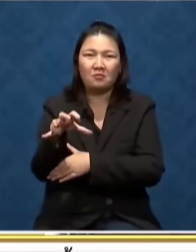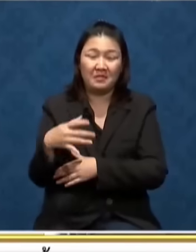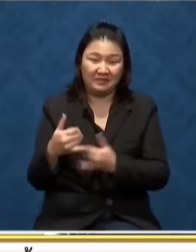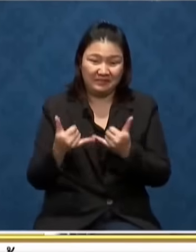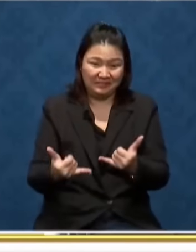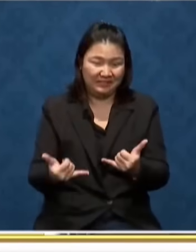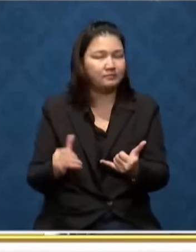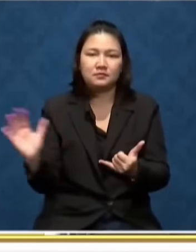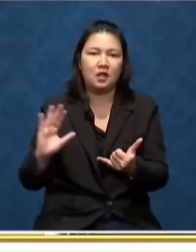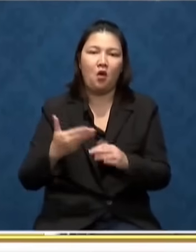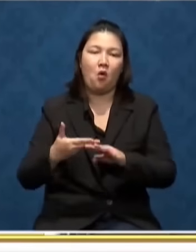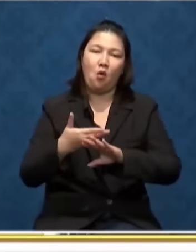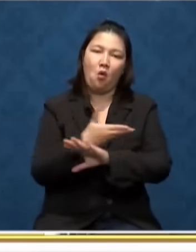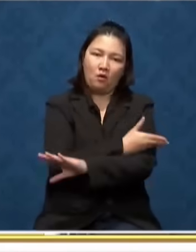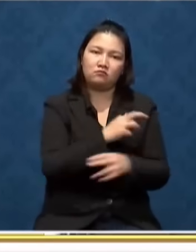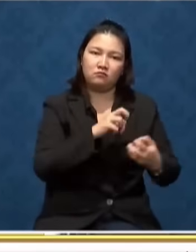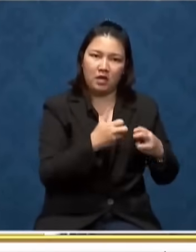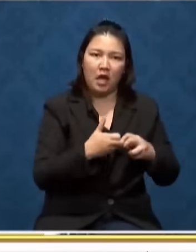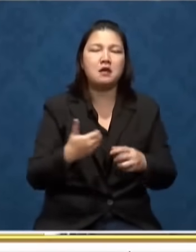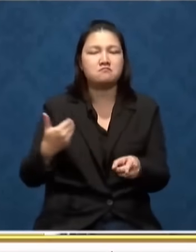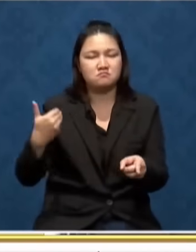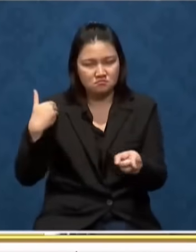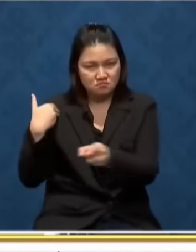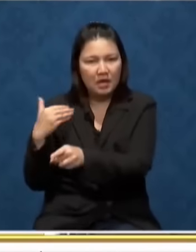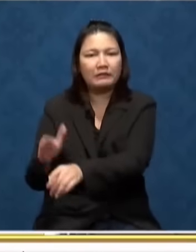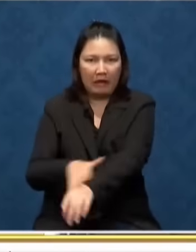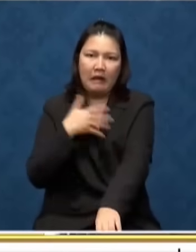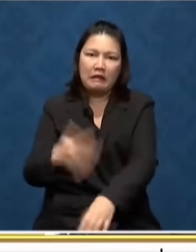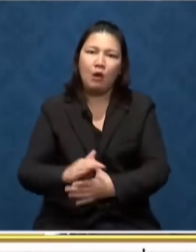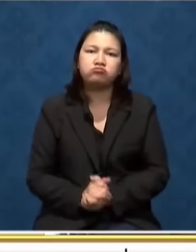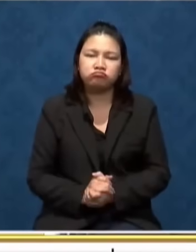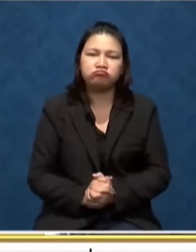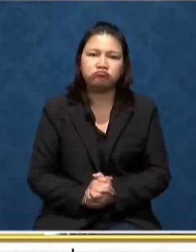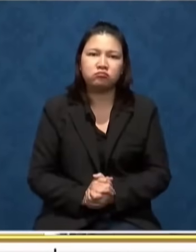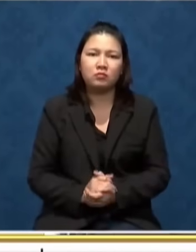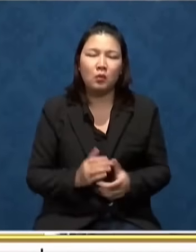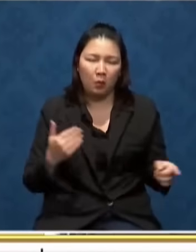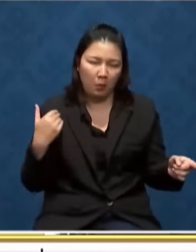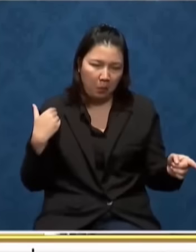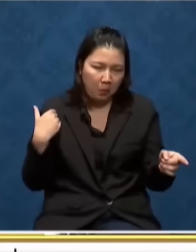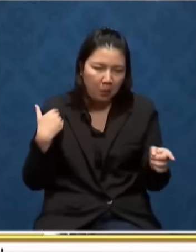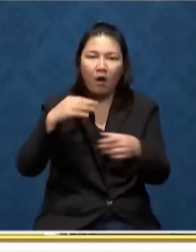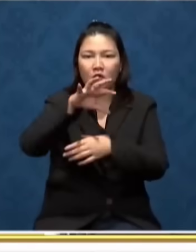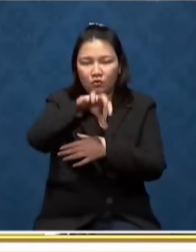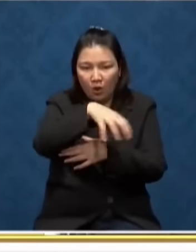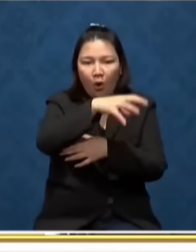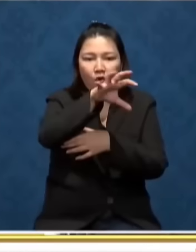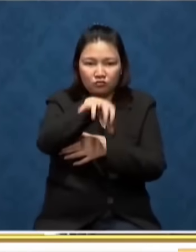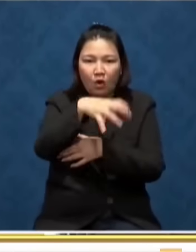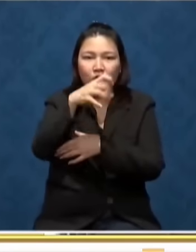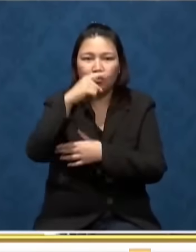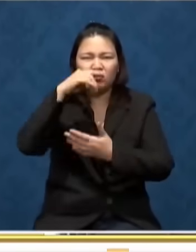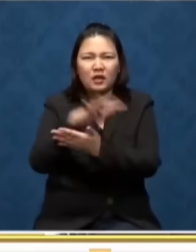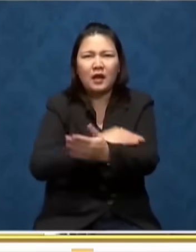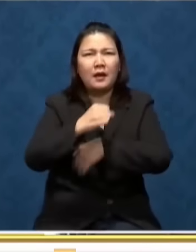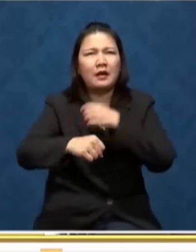เกิดขึ้นแก๊งคอลเซ็นเตอร์ไม่ใช่ว่าเริ่มมีนะครับมีมาตั้งนานแล้วครับการหลอกลวงแบบนี้เนี่ยนะครับเริ่มระบาดในประเทศ